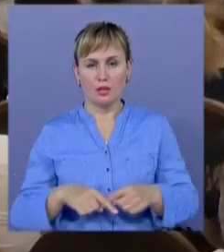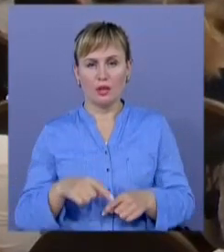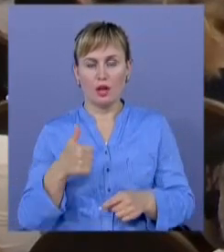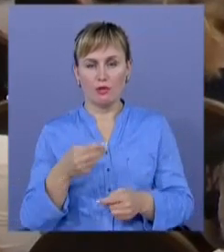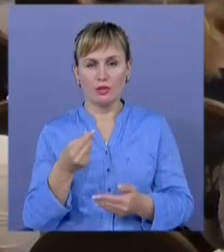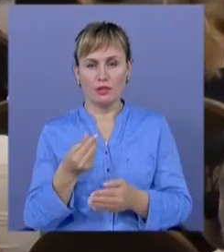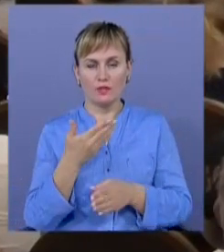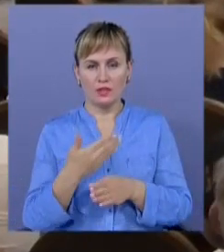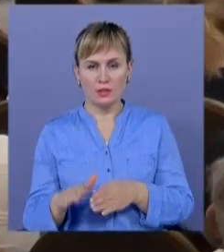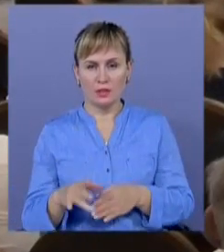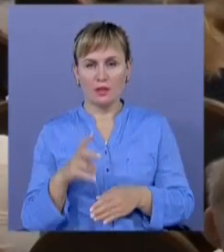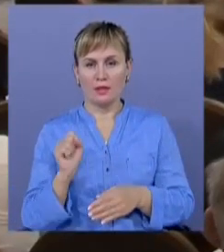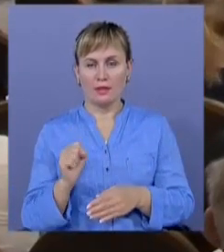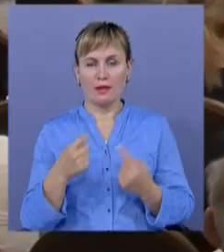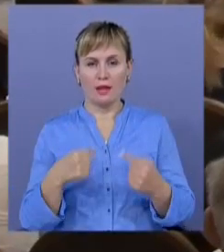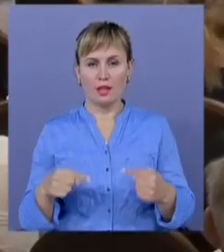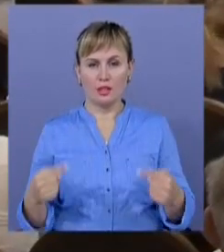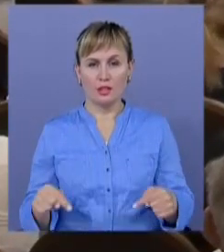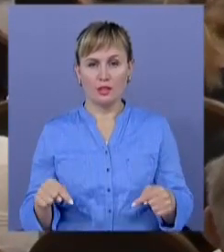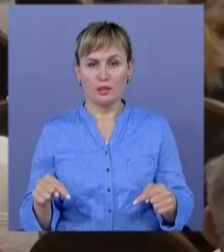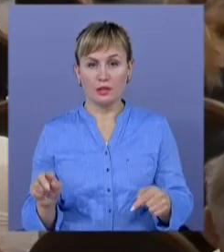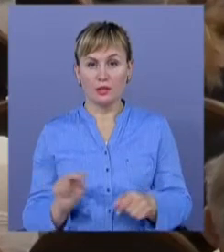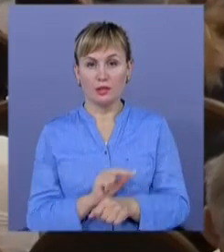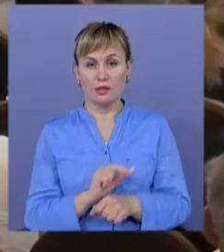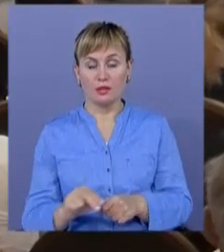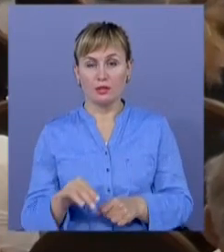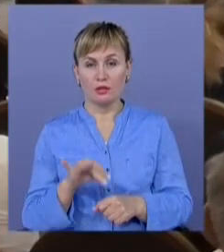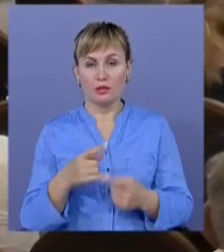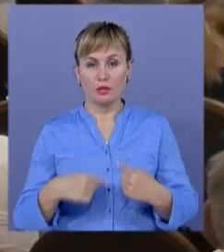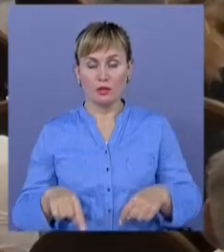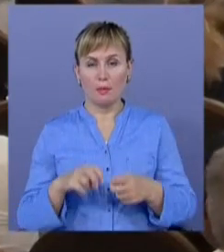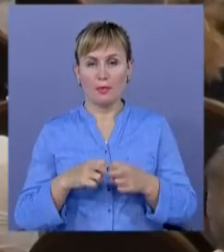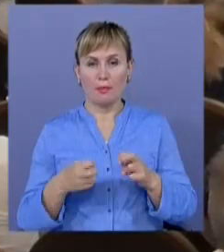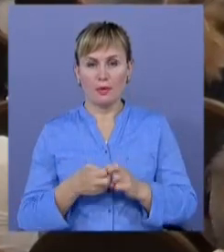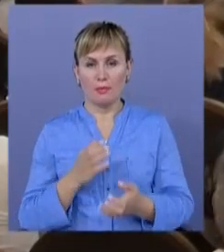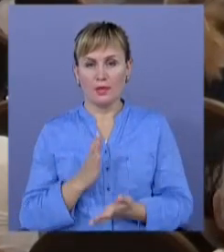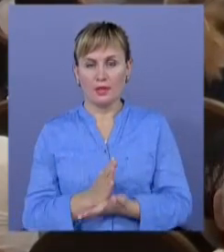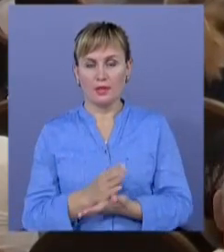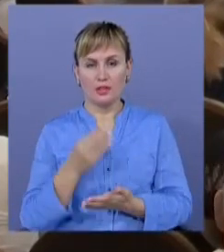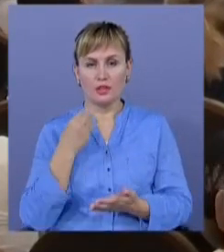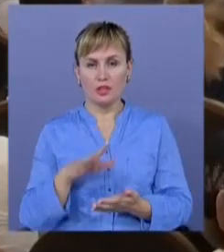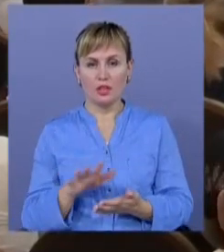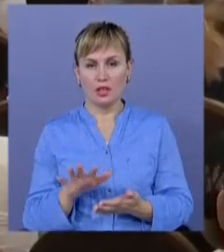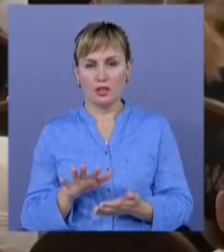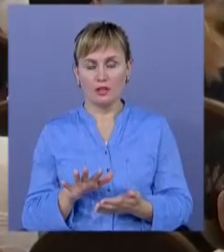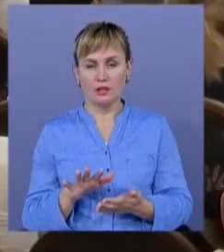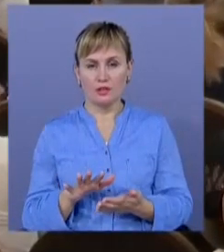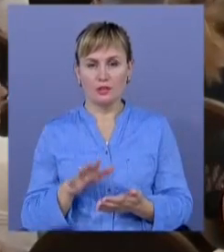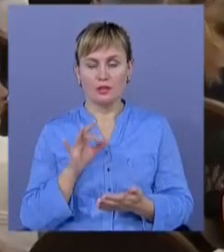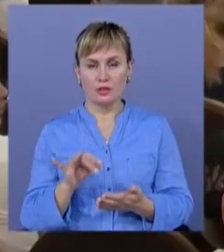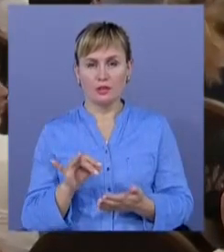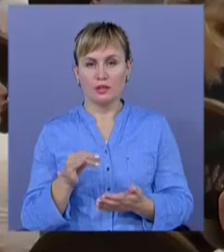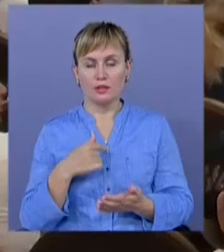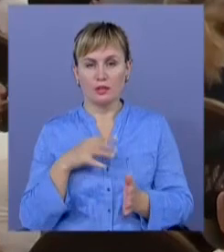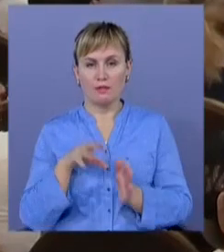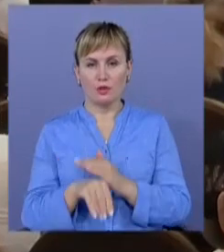деньги выделяются на различные проекты, но вот из-за подрядчиков проблемы большие, некачественное исполнение. В общем-то, я